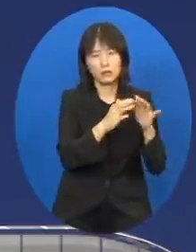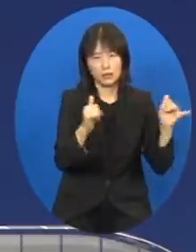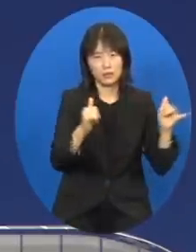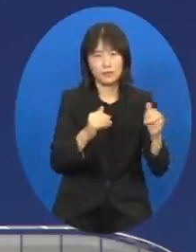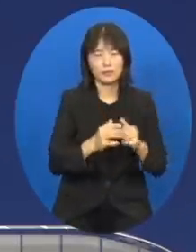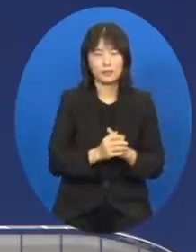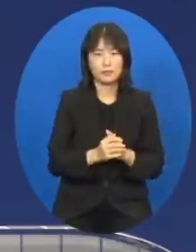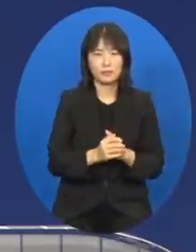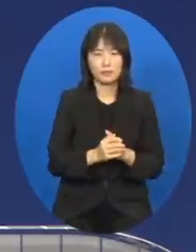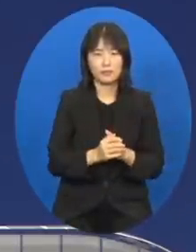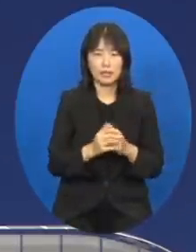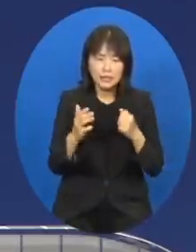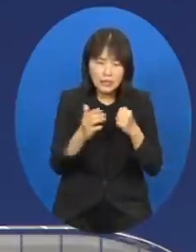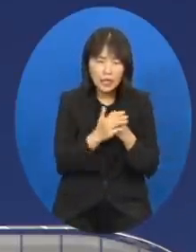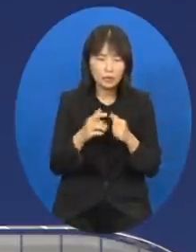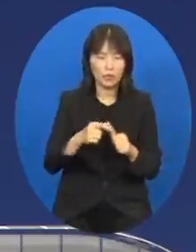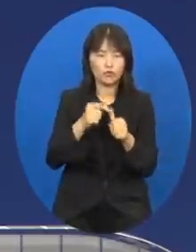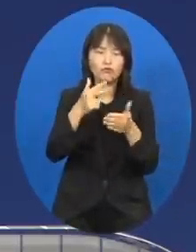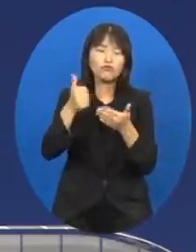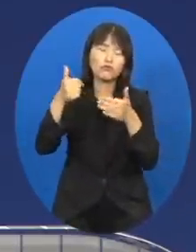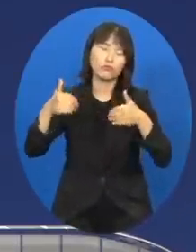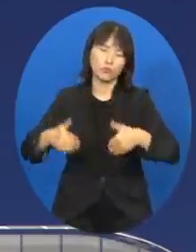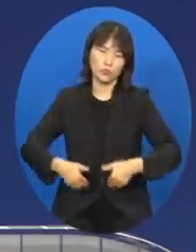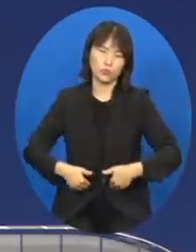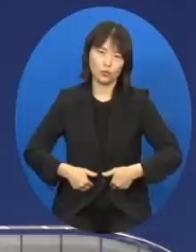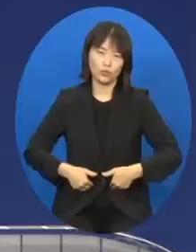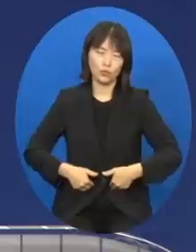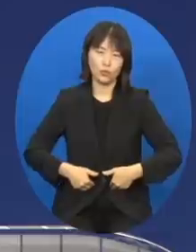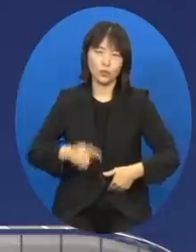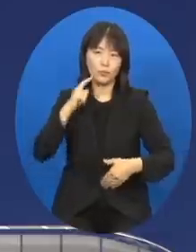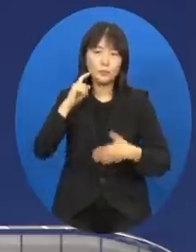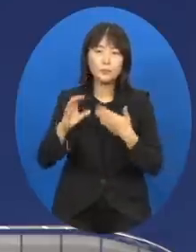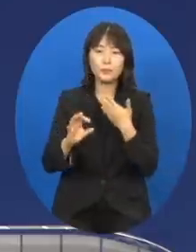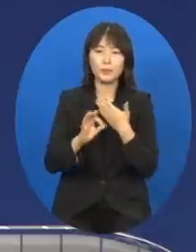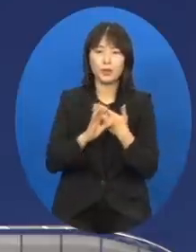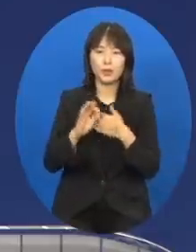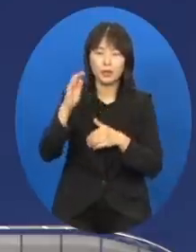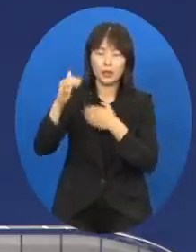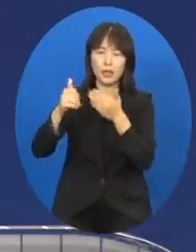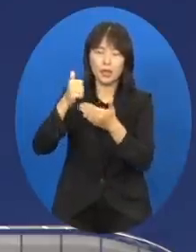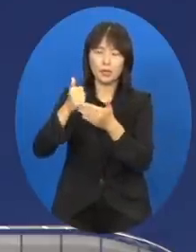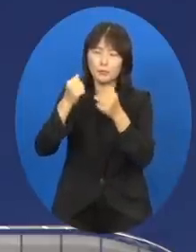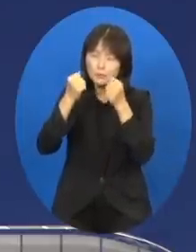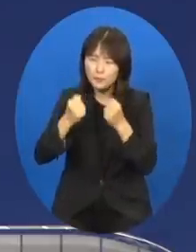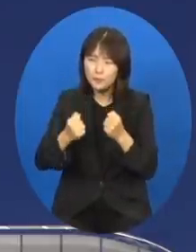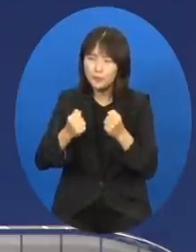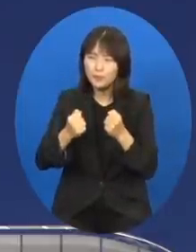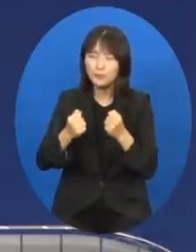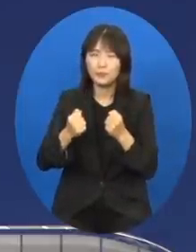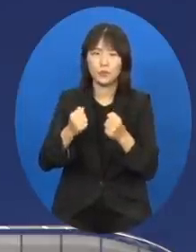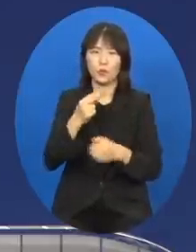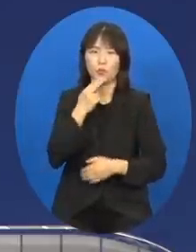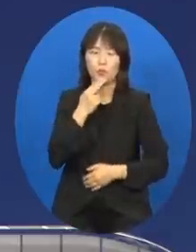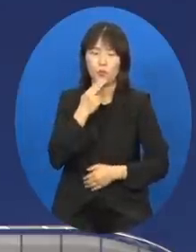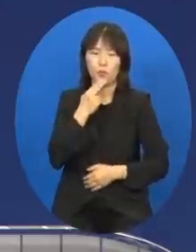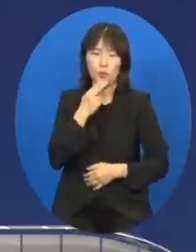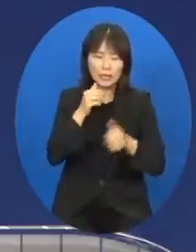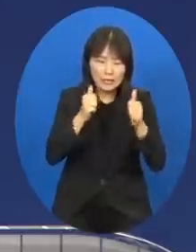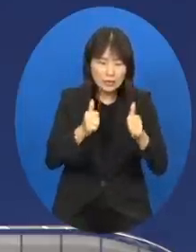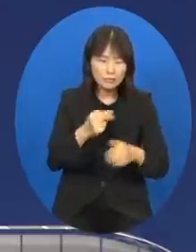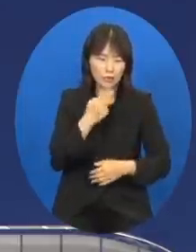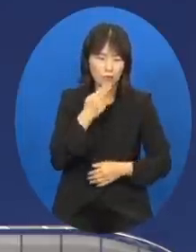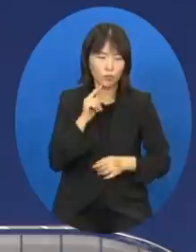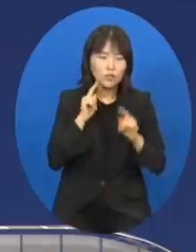그러니까 구주가 필요한 거예요. 만약에 하나님이 계시지 않고 심판이 없고 지옥이